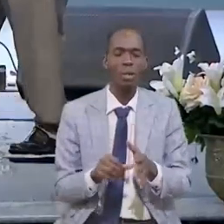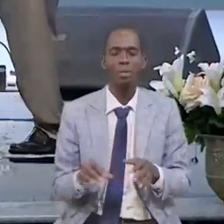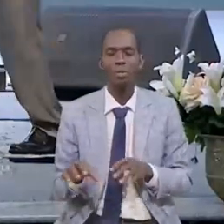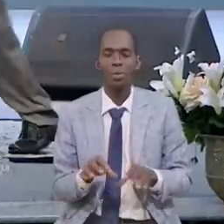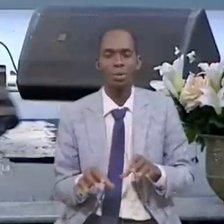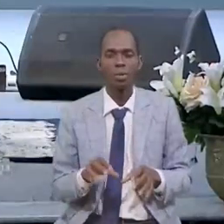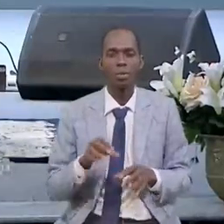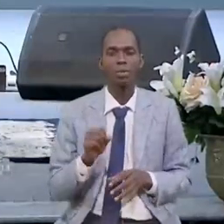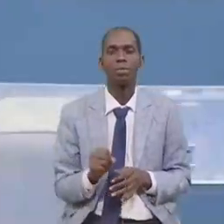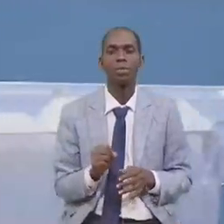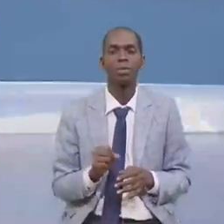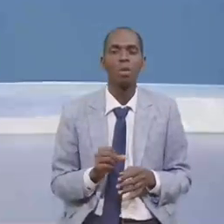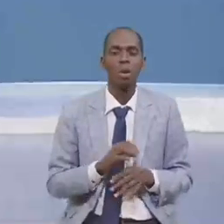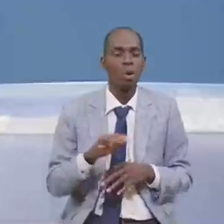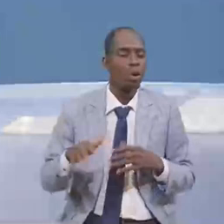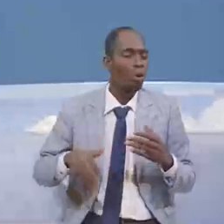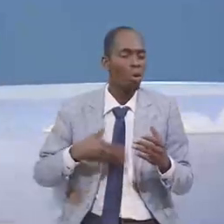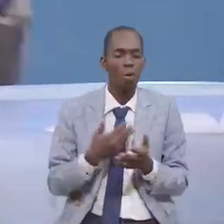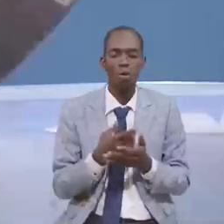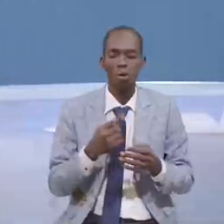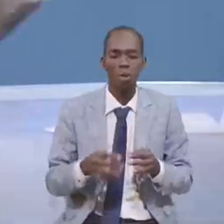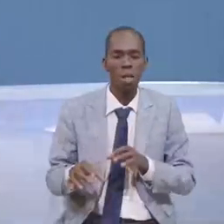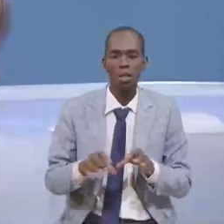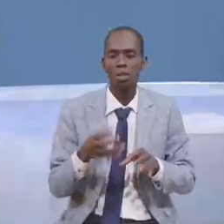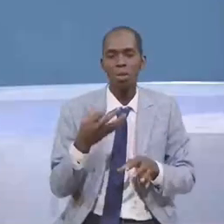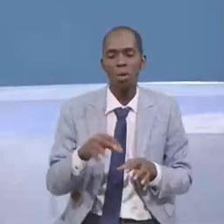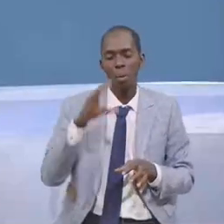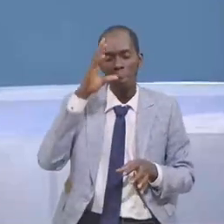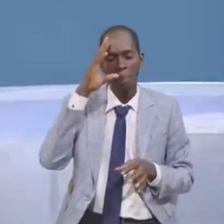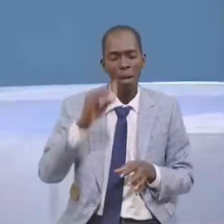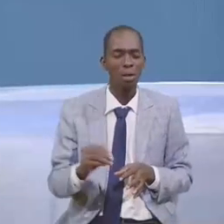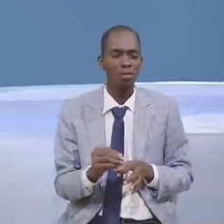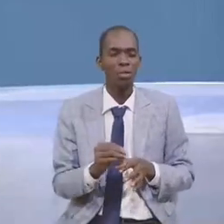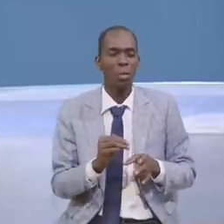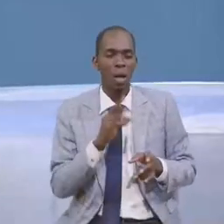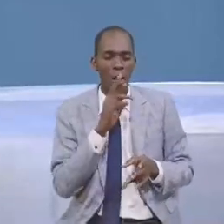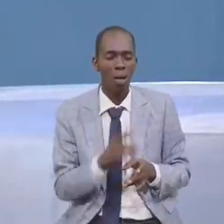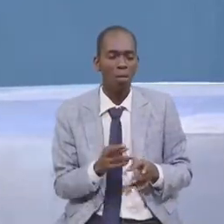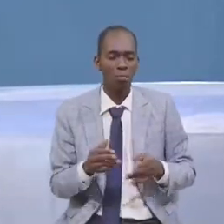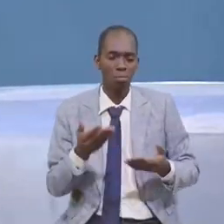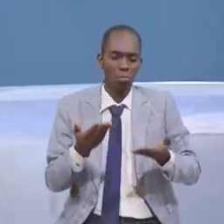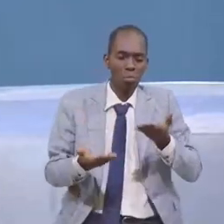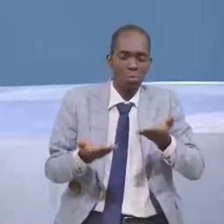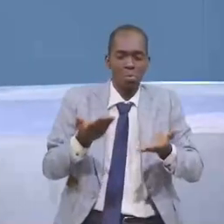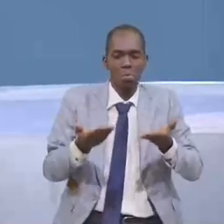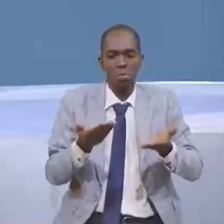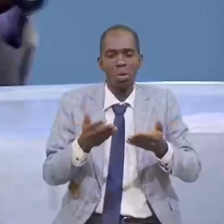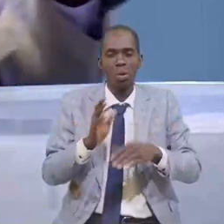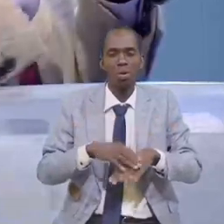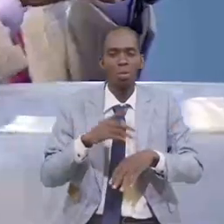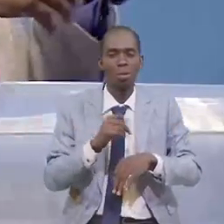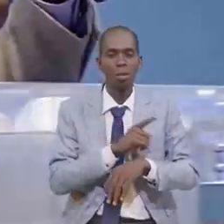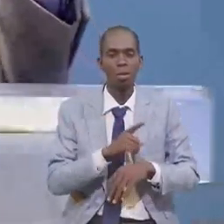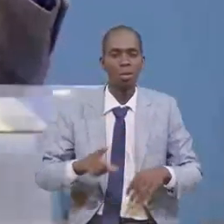చర్యలు. మానవాళి చర్యలన్నీ కూడా దేవుడు త్రాసులో చూస్తాడు. ఆయన అంటున్నాడు,